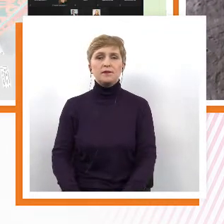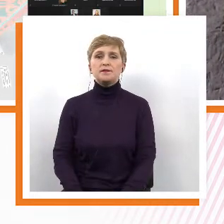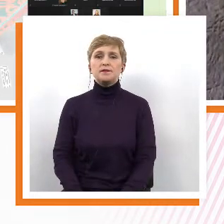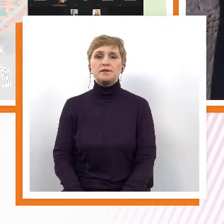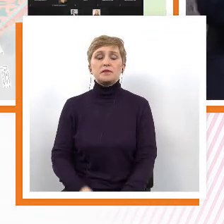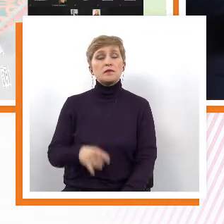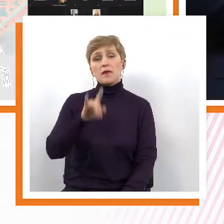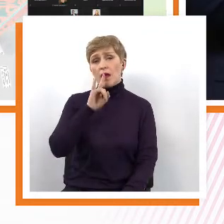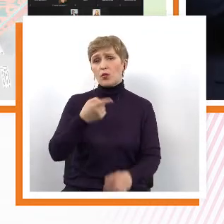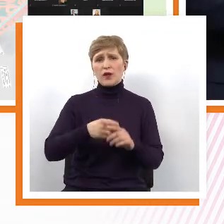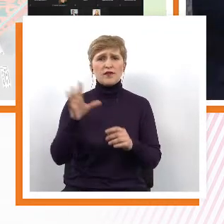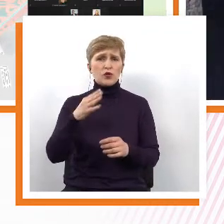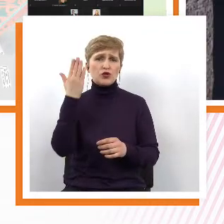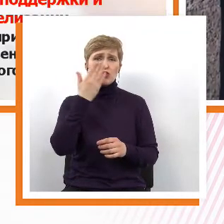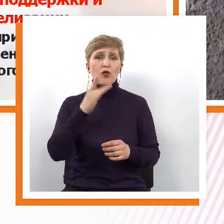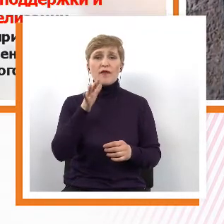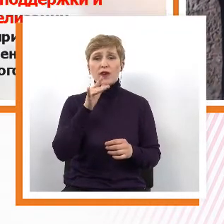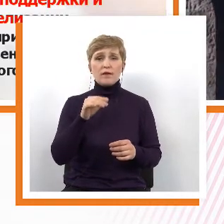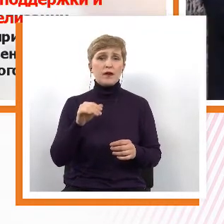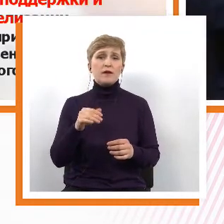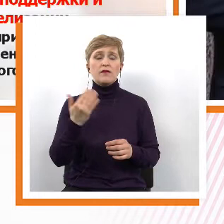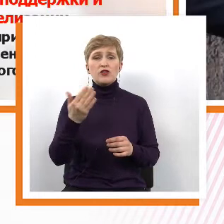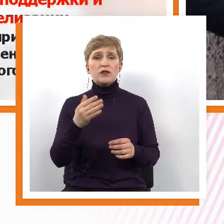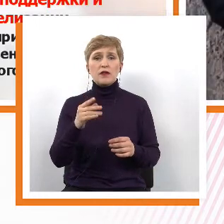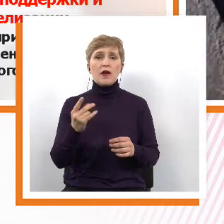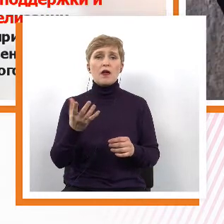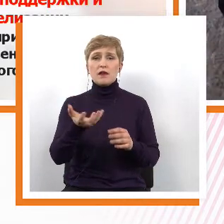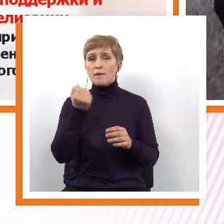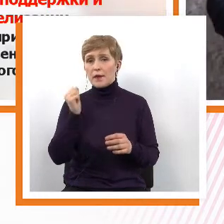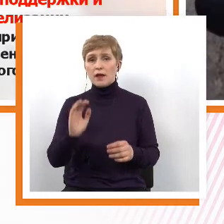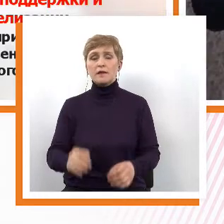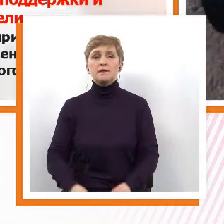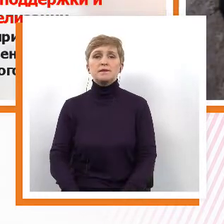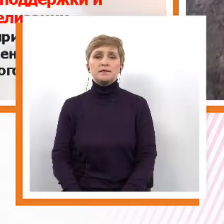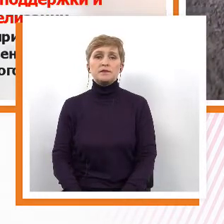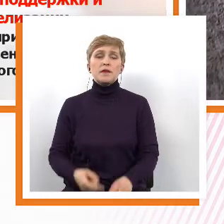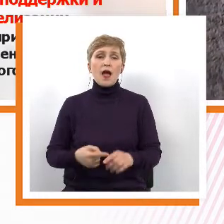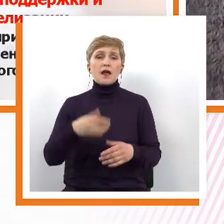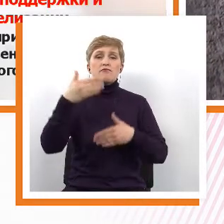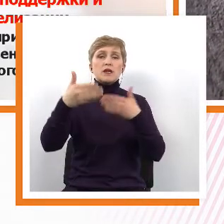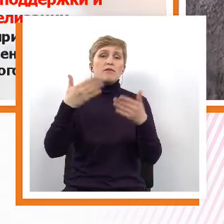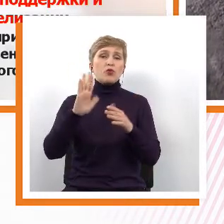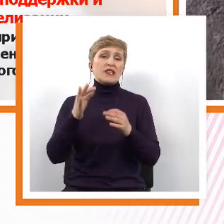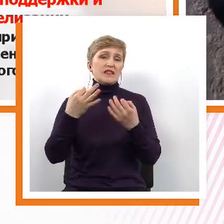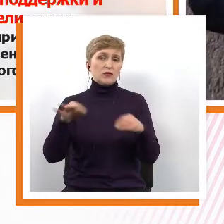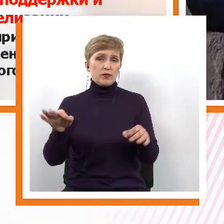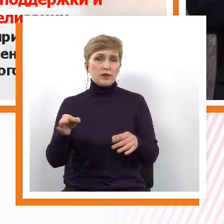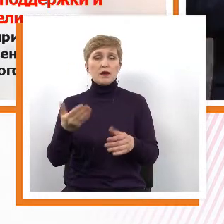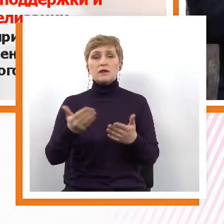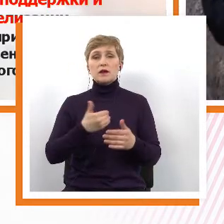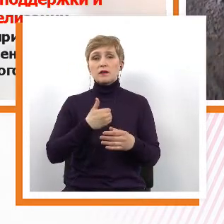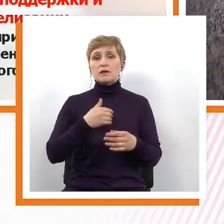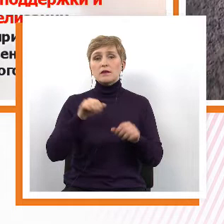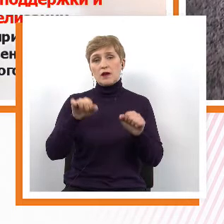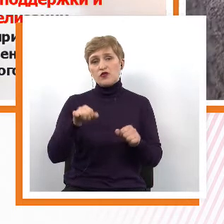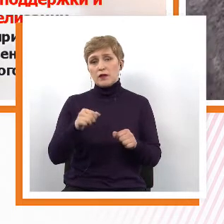Я не буду это все читать, чтобы время не отбирать. Эта презентация будет доступна, если захотите, вы просто